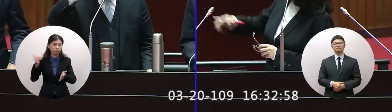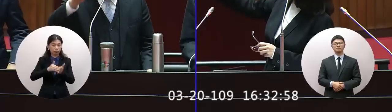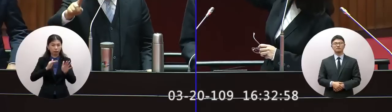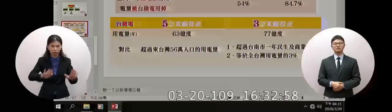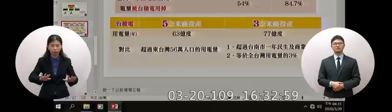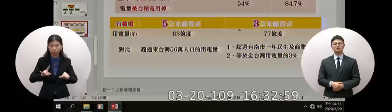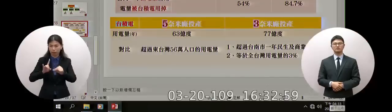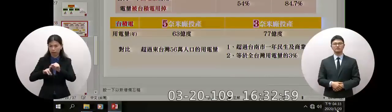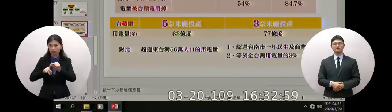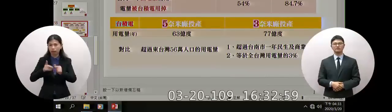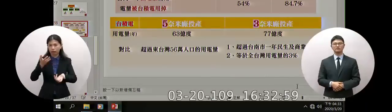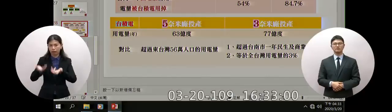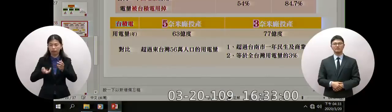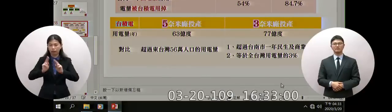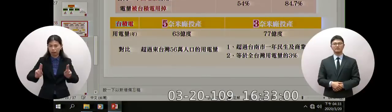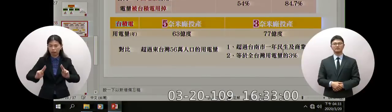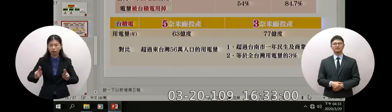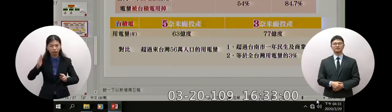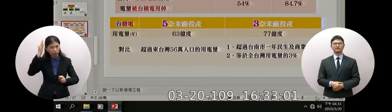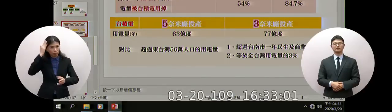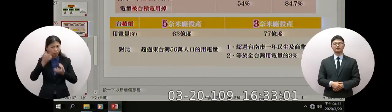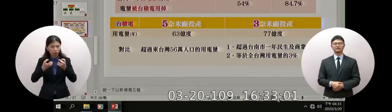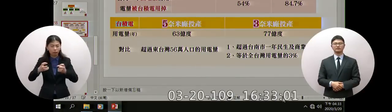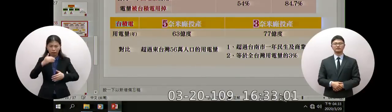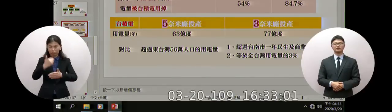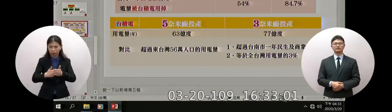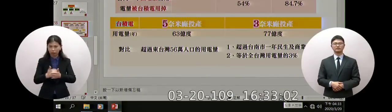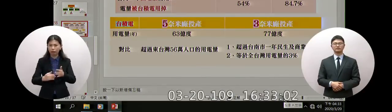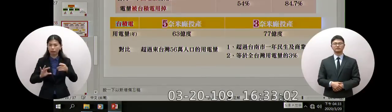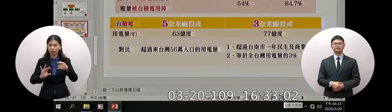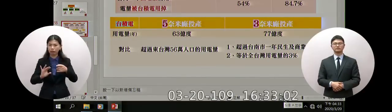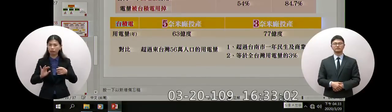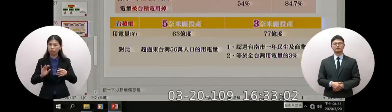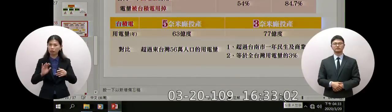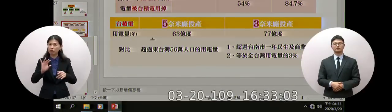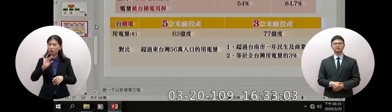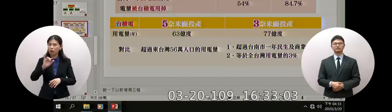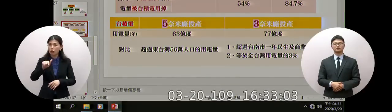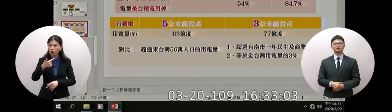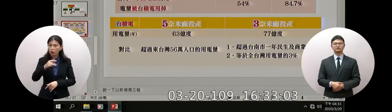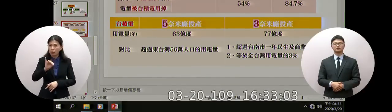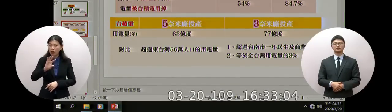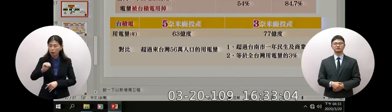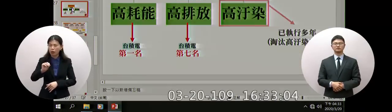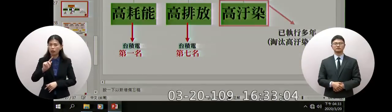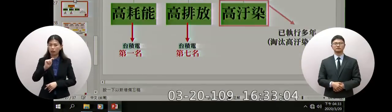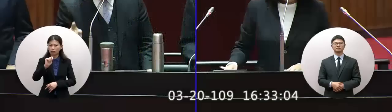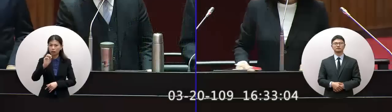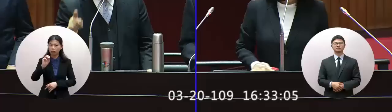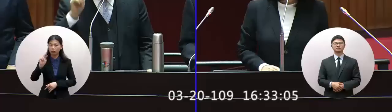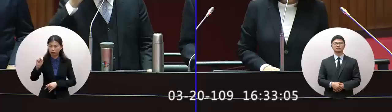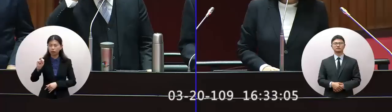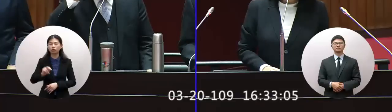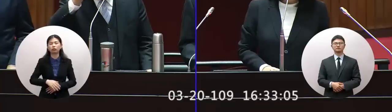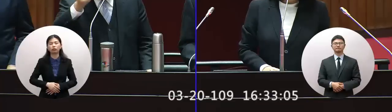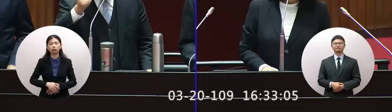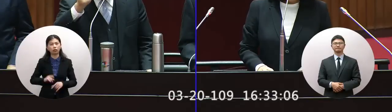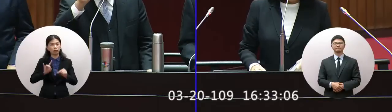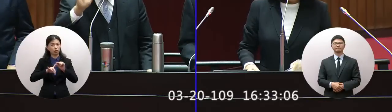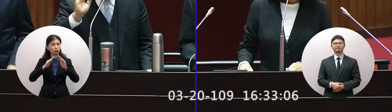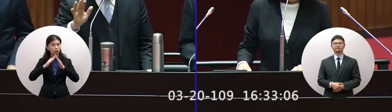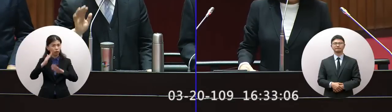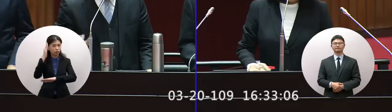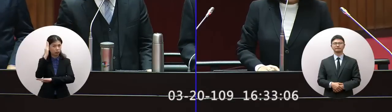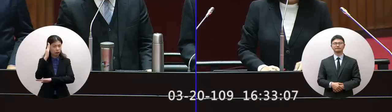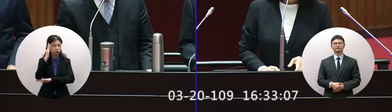火减少燃煤已经高达近600万吨，而台中市政府